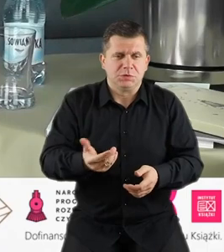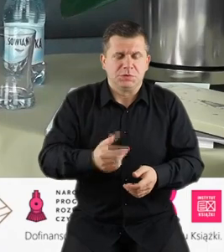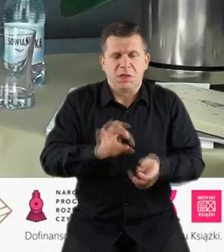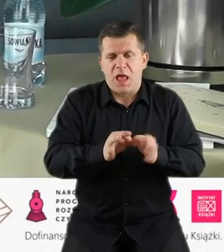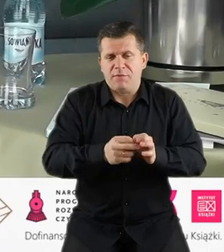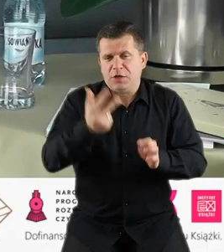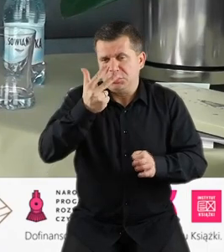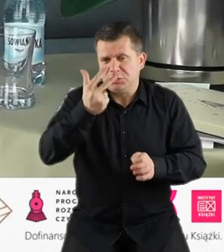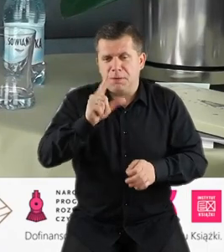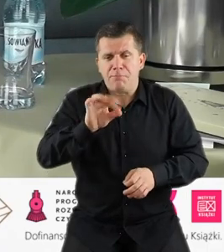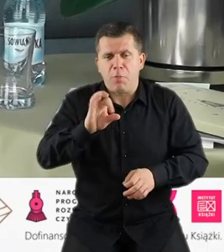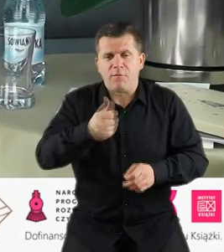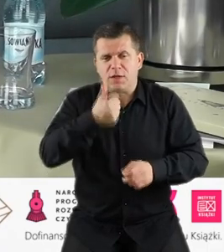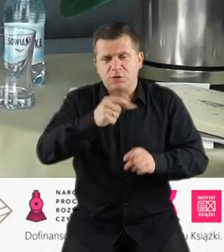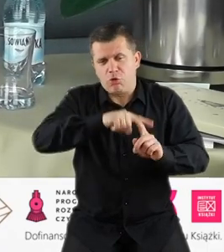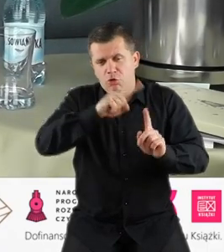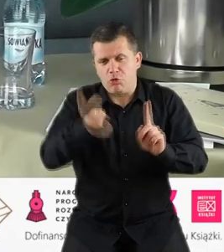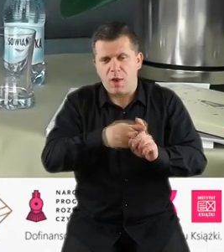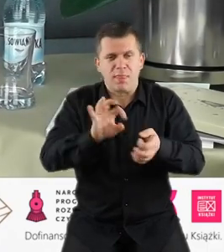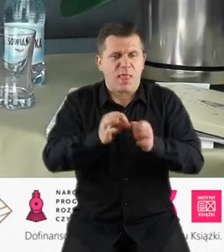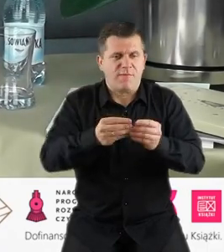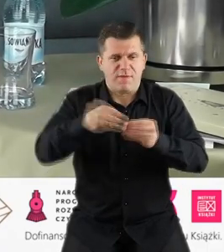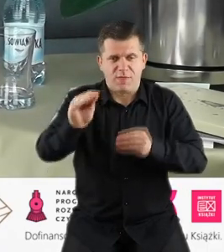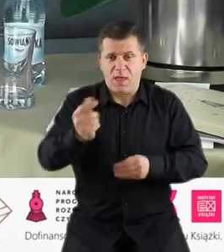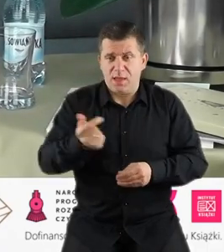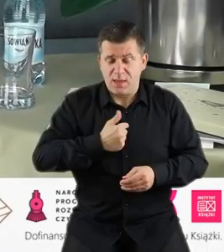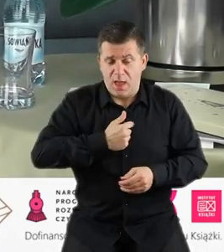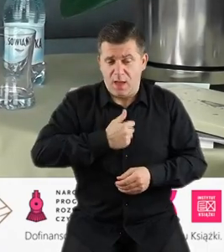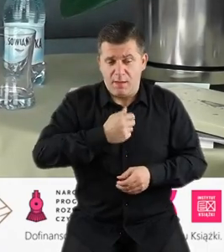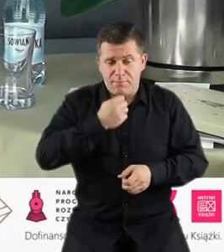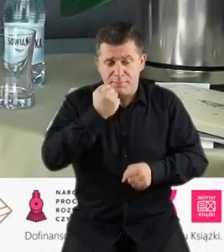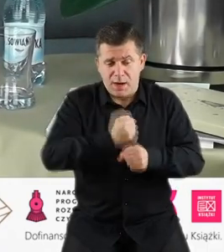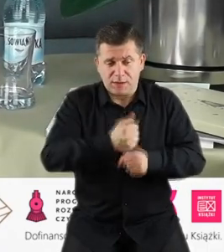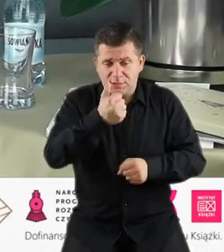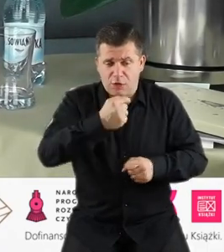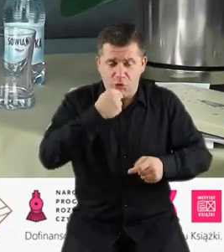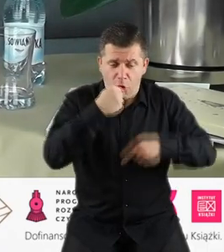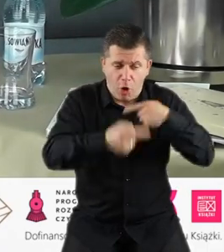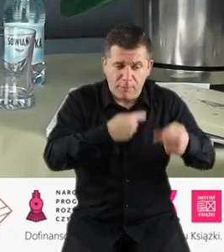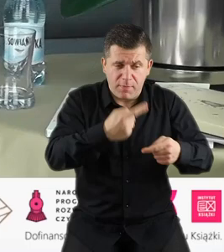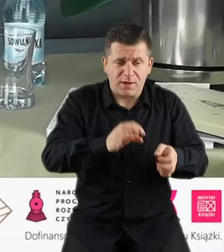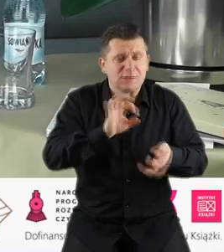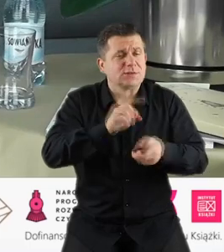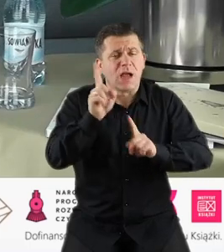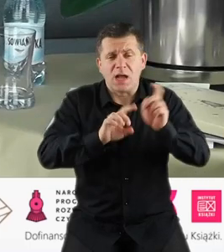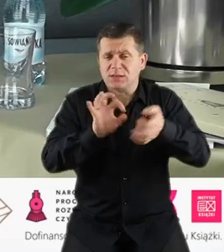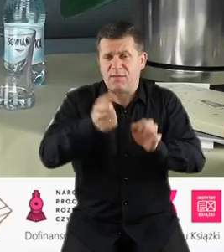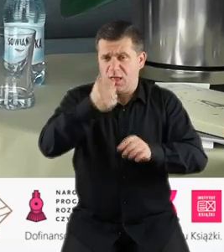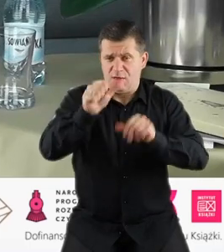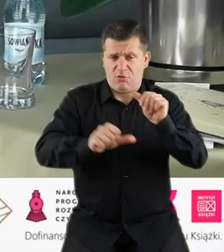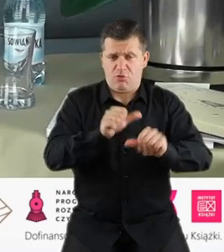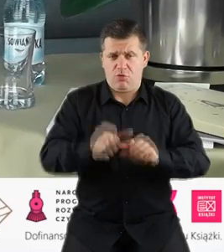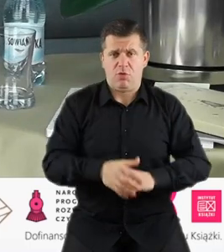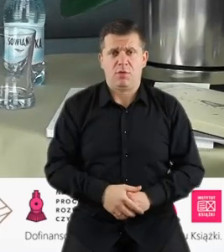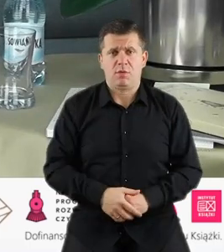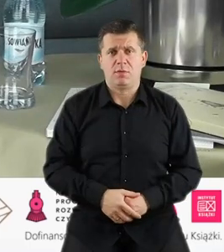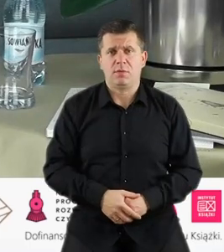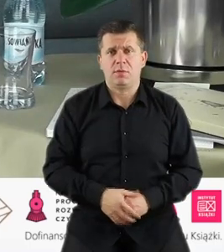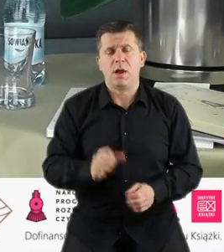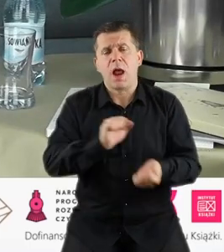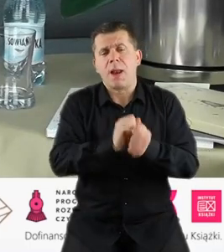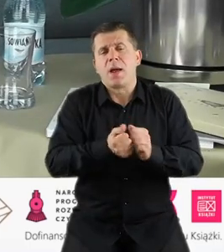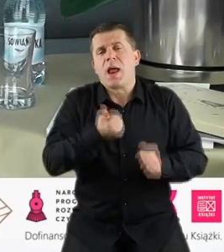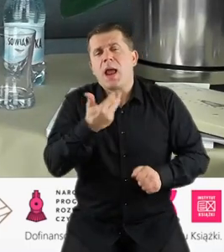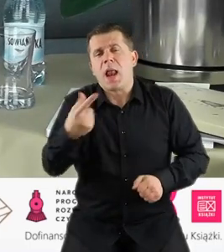powieści rocznie, nawet więcej. Ja pracuję nad jednym opowiadaniem czasem rok, a czasem no,